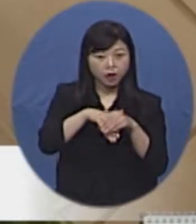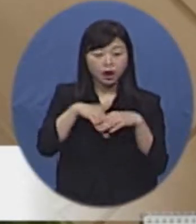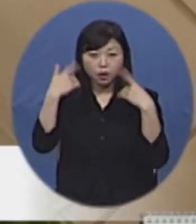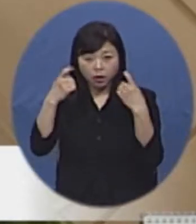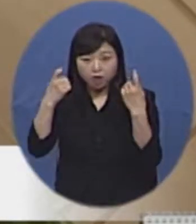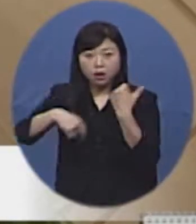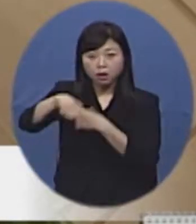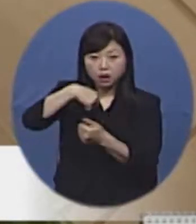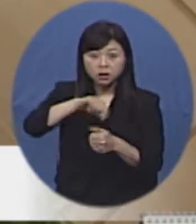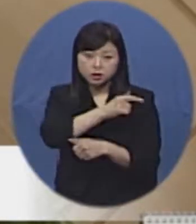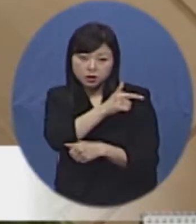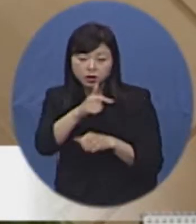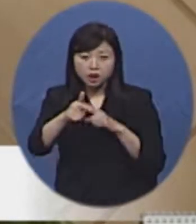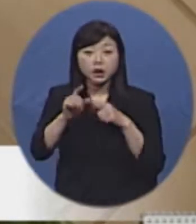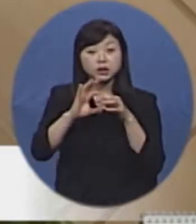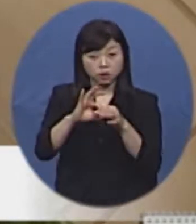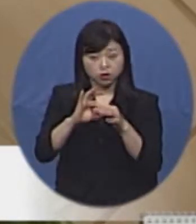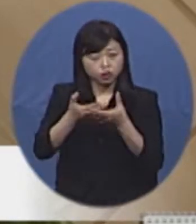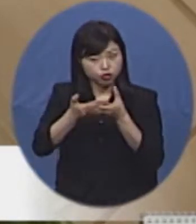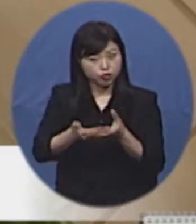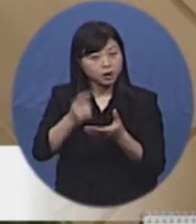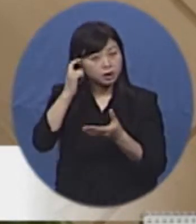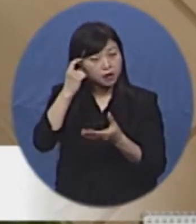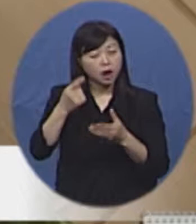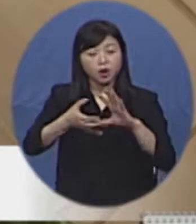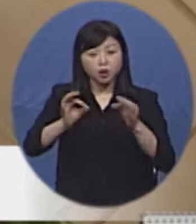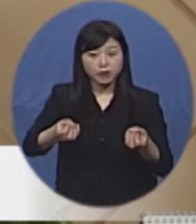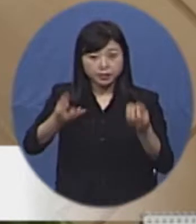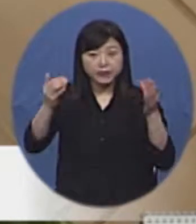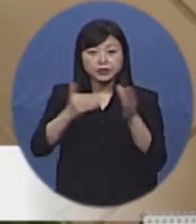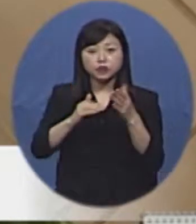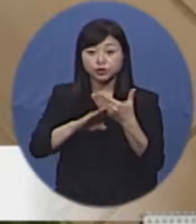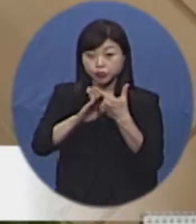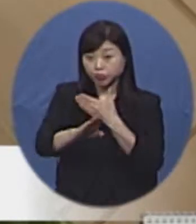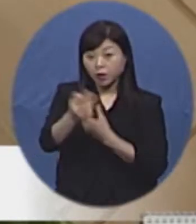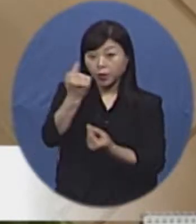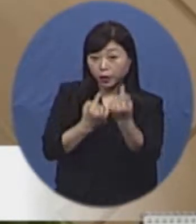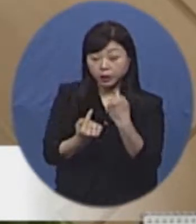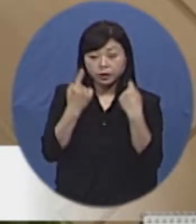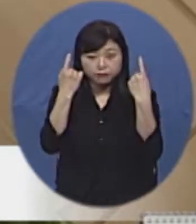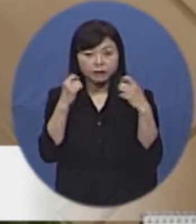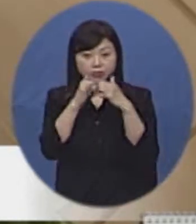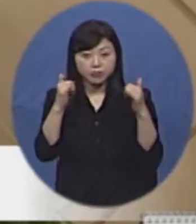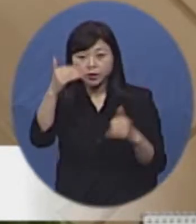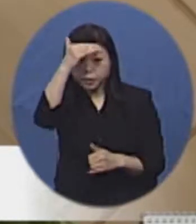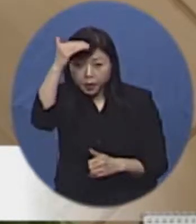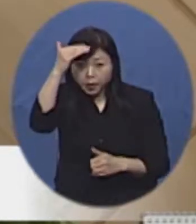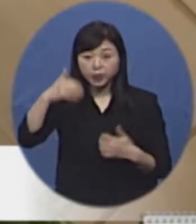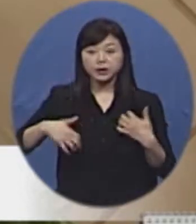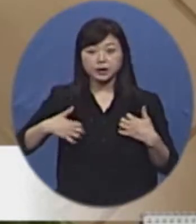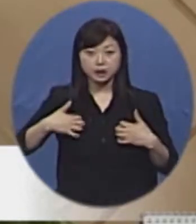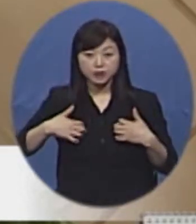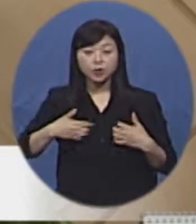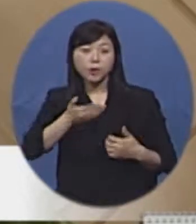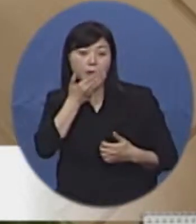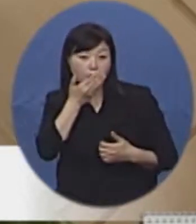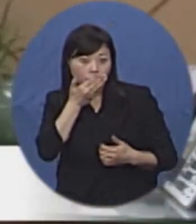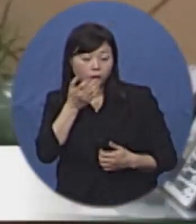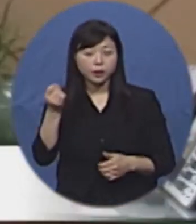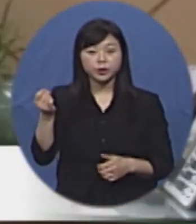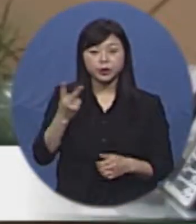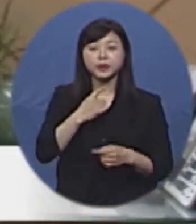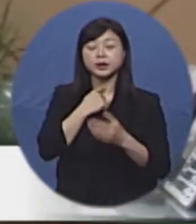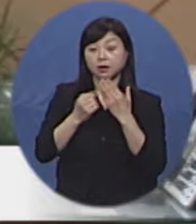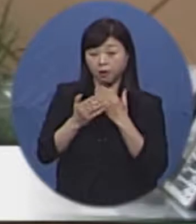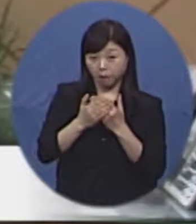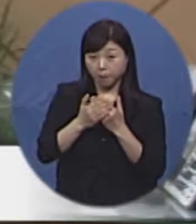중시하면서 네. 앞으로 올림픽 이후에 우리 지역을 찾아오는 관광객들이 찾아와서 보고 즐기고 먹고 또